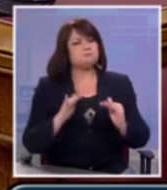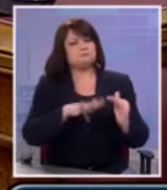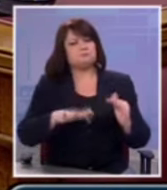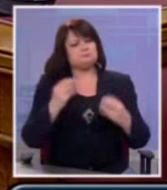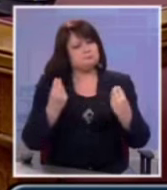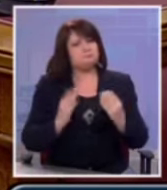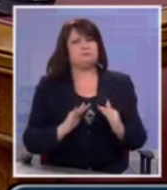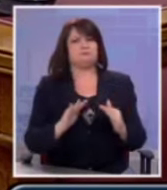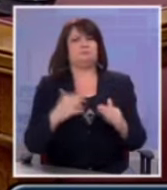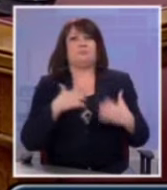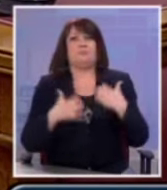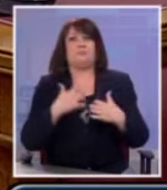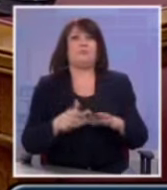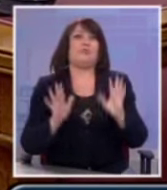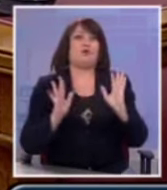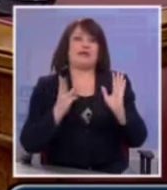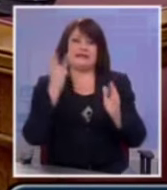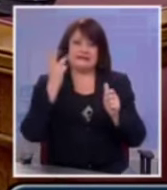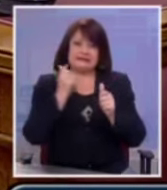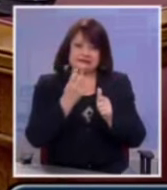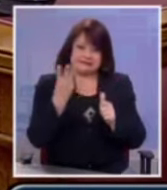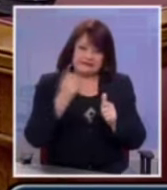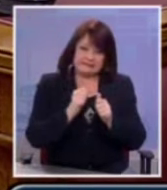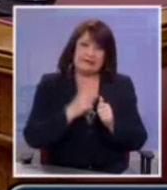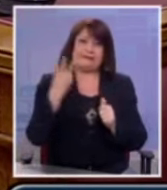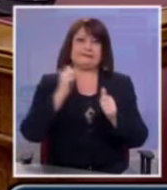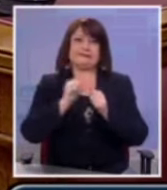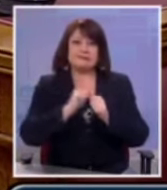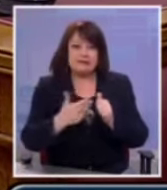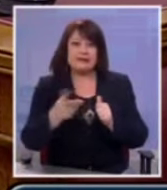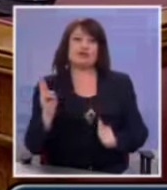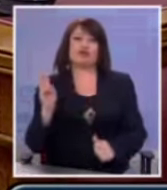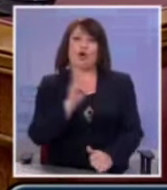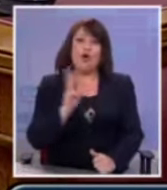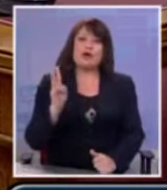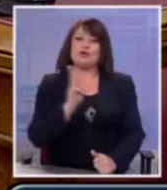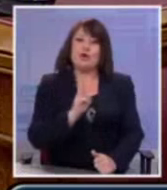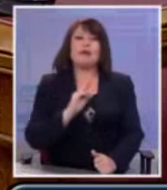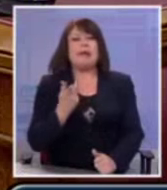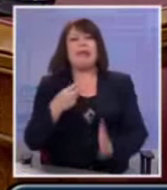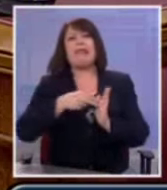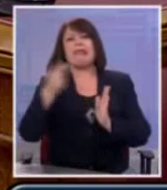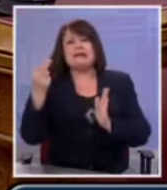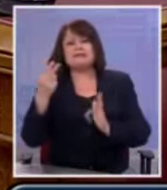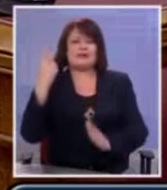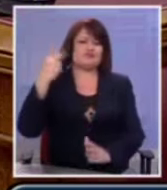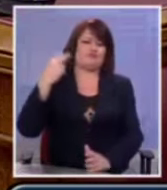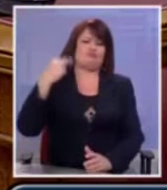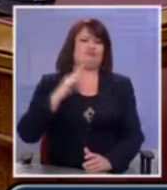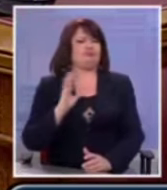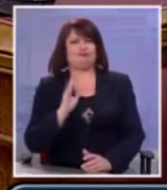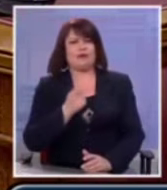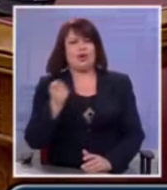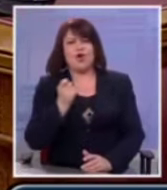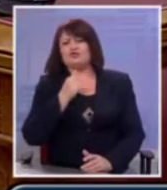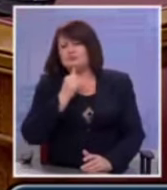και όχι άγχους. Κάθε τρίμηνο να έρχεται η Τρόικα εδώ ή οι θεσμοί και να λένε το χρέος